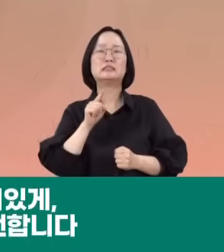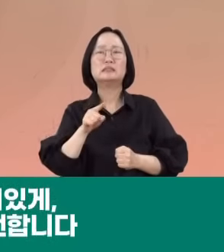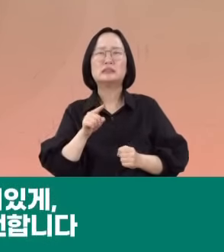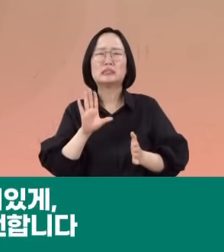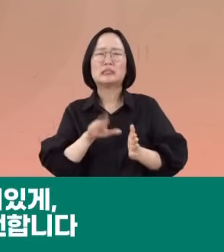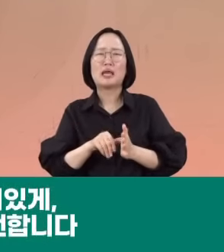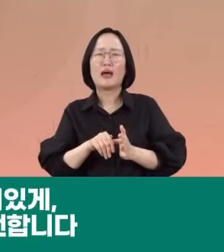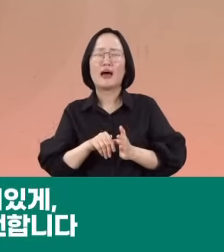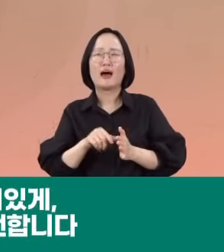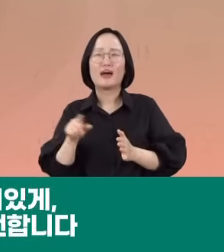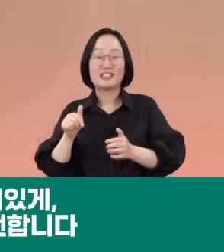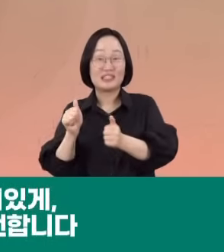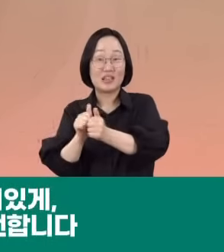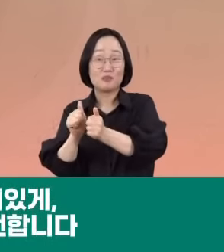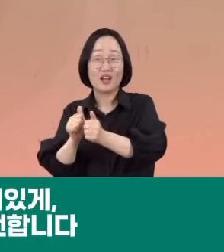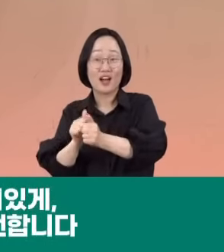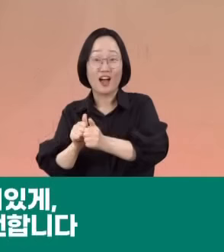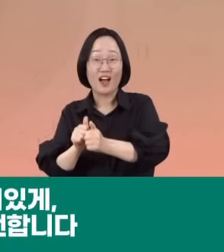아